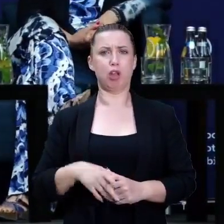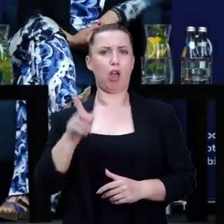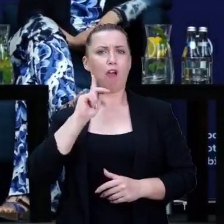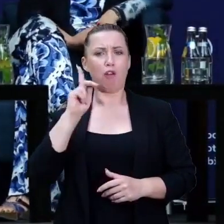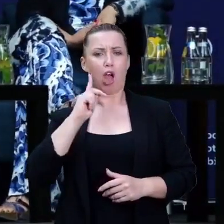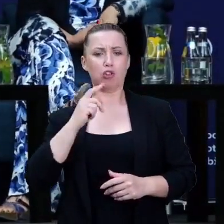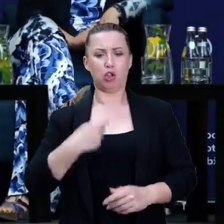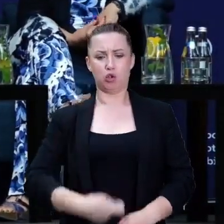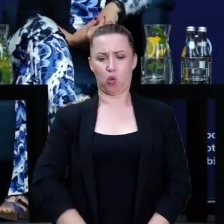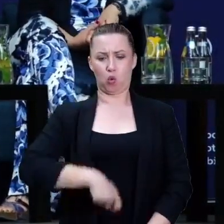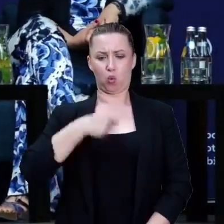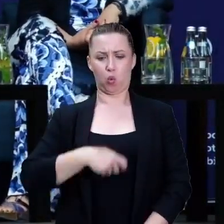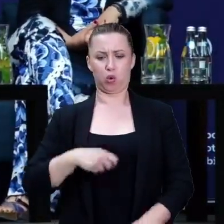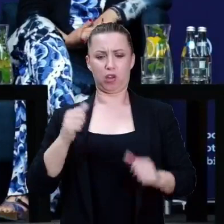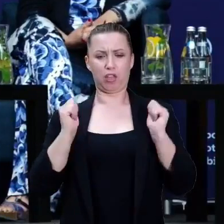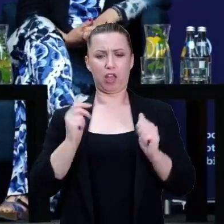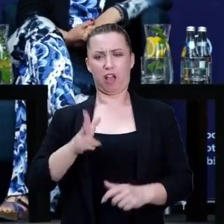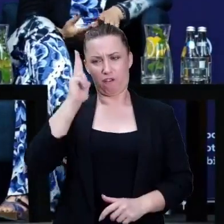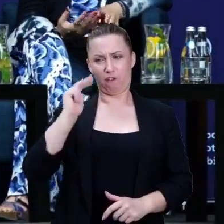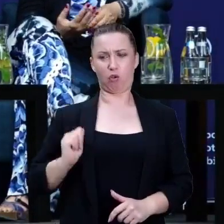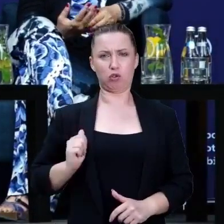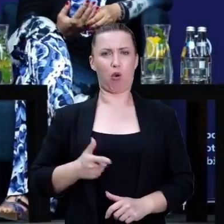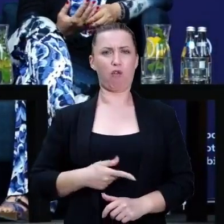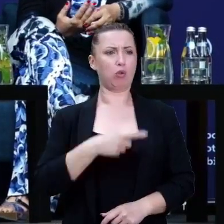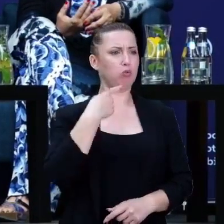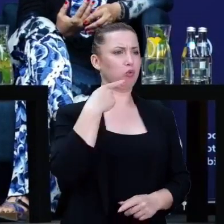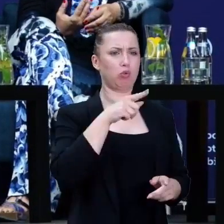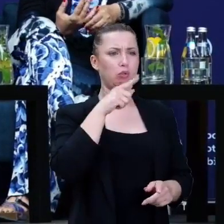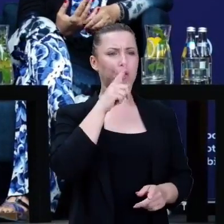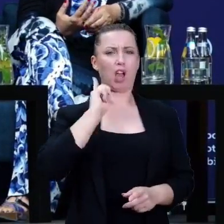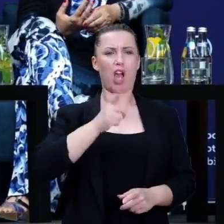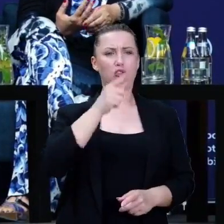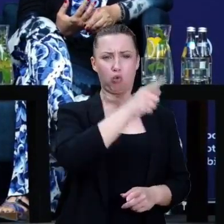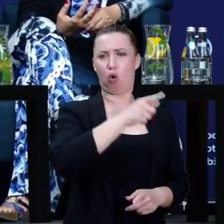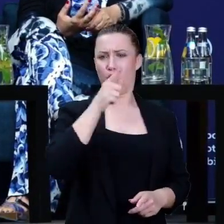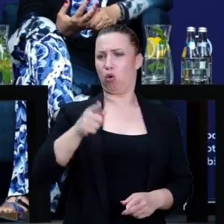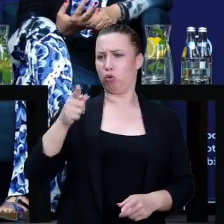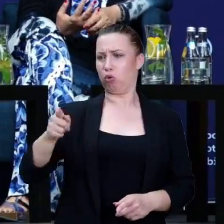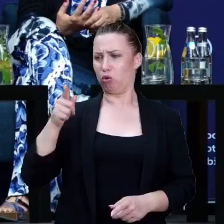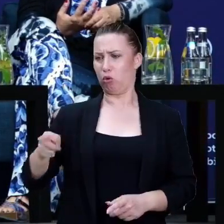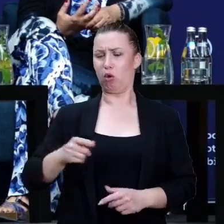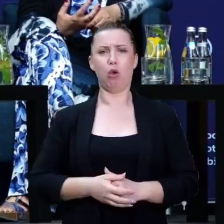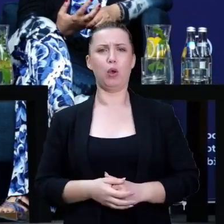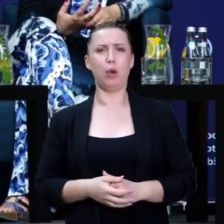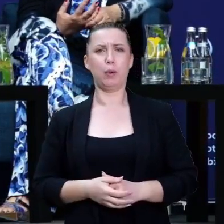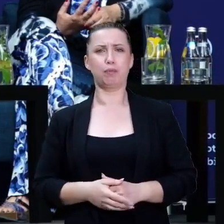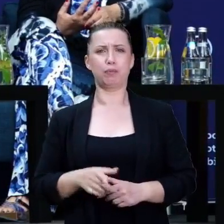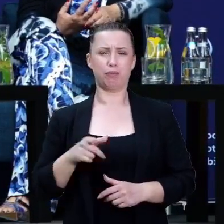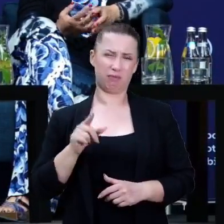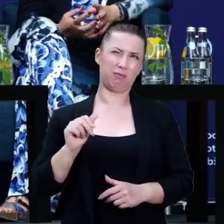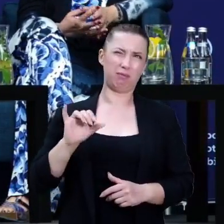w kurtce wojskowej po planie i wydaje rozkazy, prawda, to jest taki dosyć